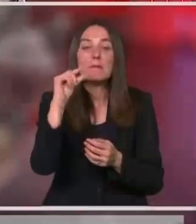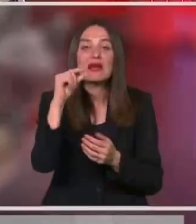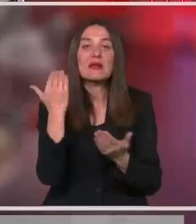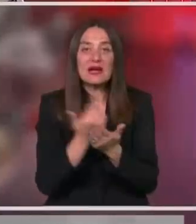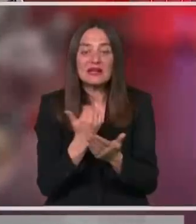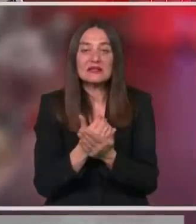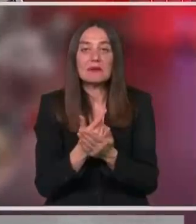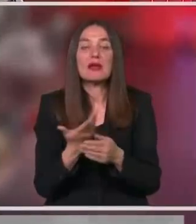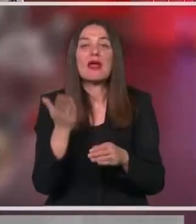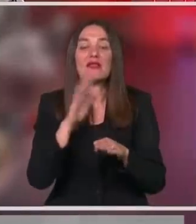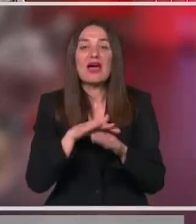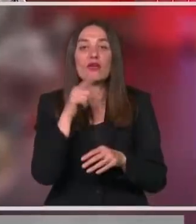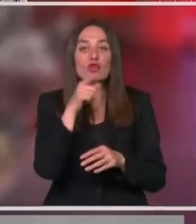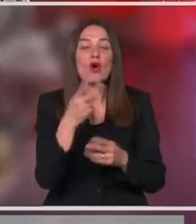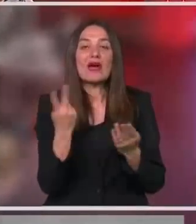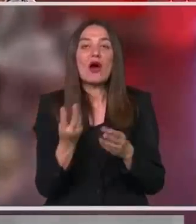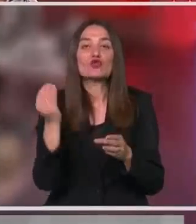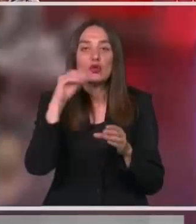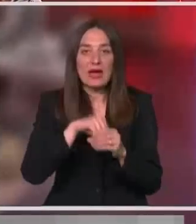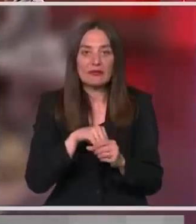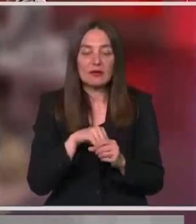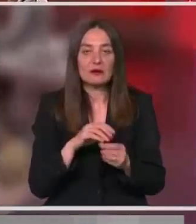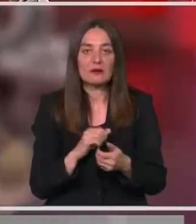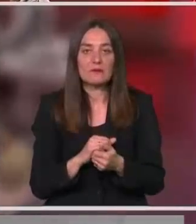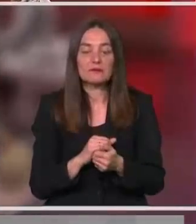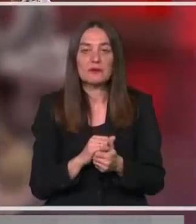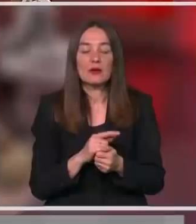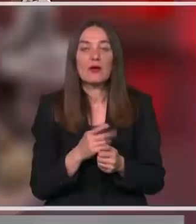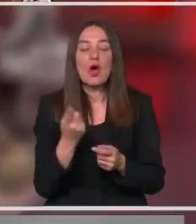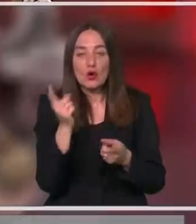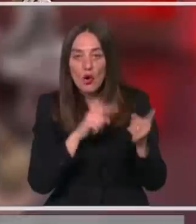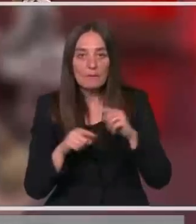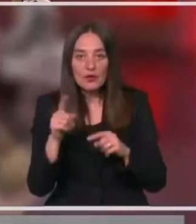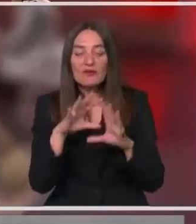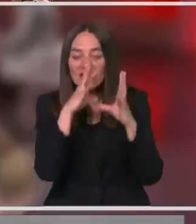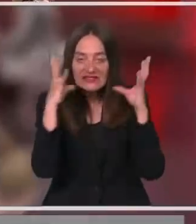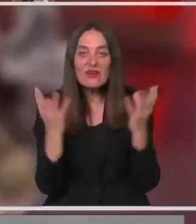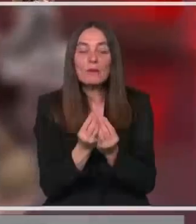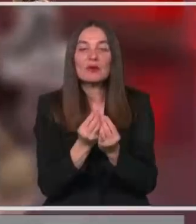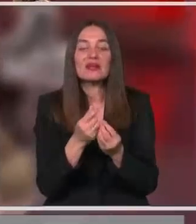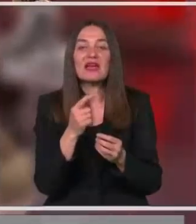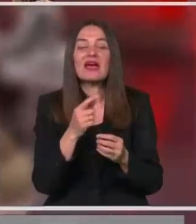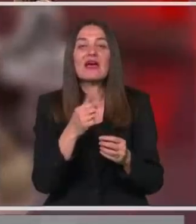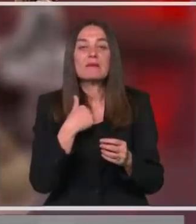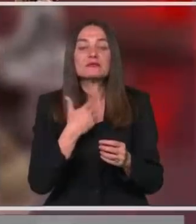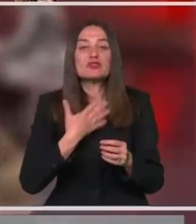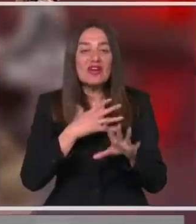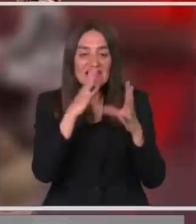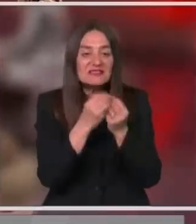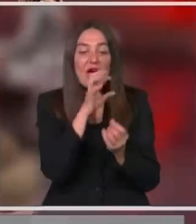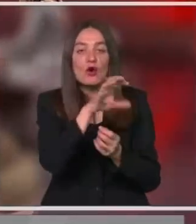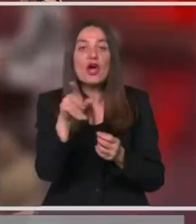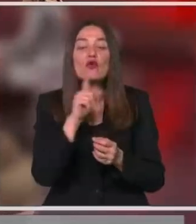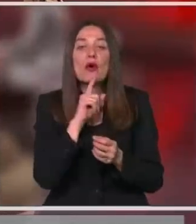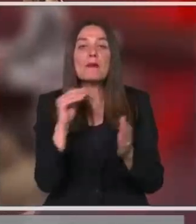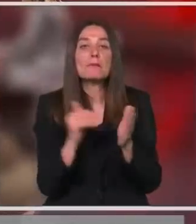zarade na to kao dodatak. Dakle, veoma ukomponovano i sveobuhvatno da obuhvatite sve one kojima je